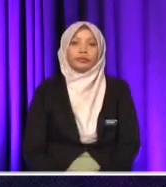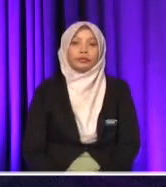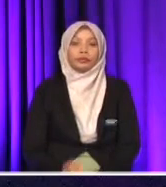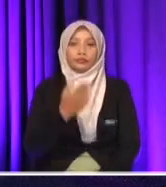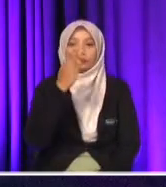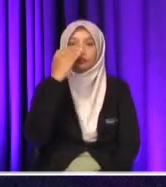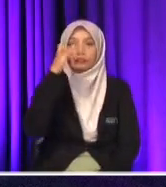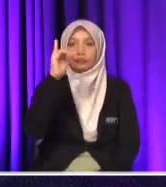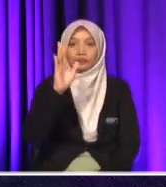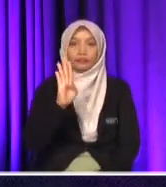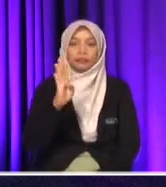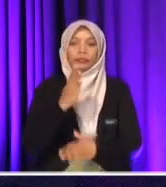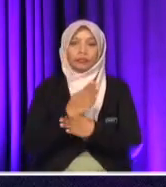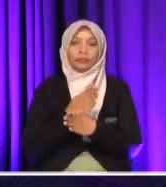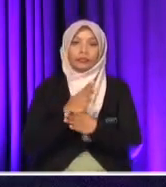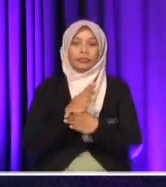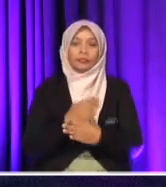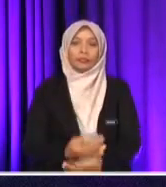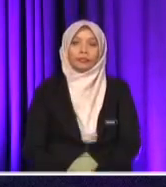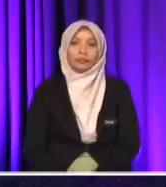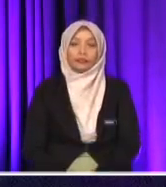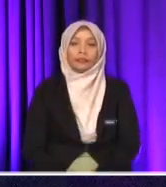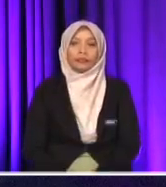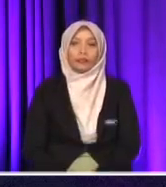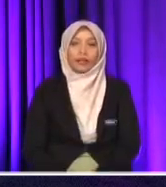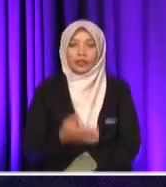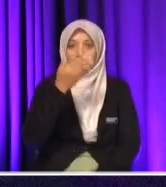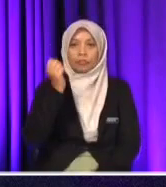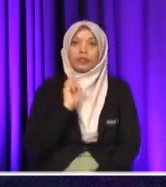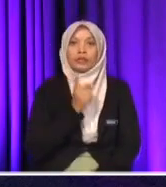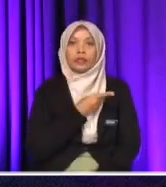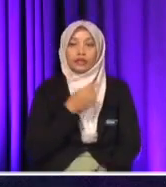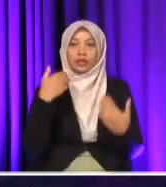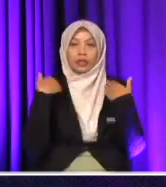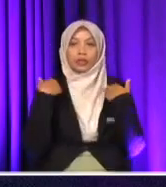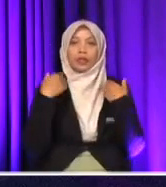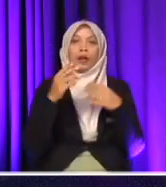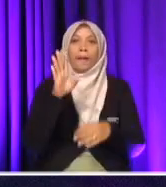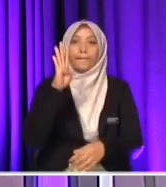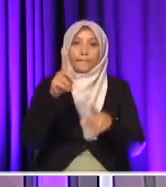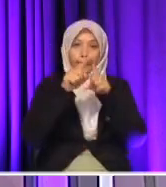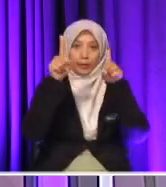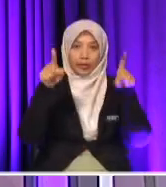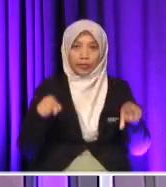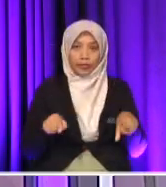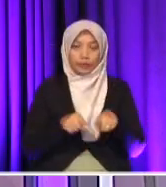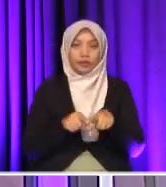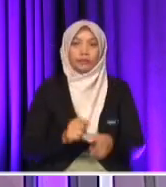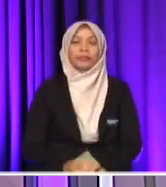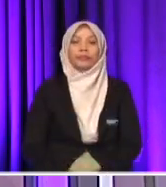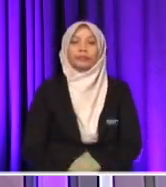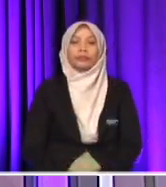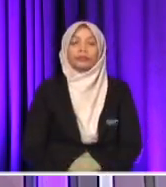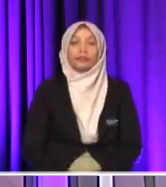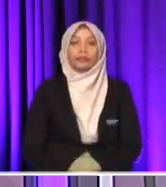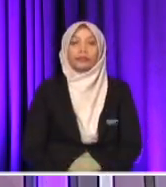bahagian? Okey, kenapa 4 bahagian? 4 bahagian sebab kita ada 4 kotak ni tadi kan di sini. 1 2 3 4. Oh, okay? Satu kotak